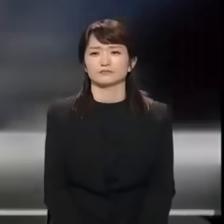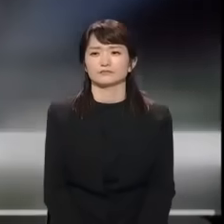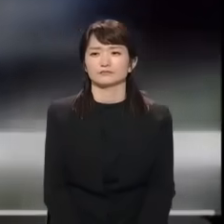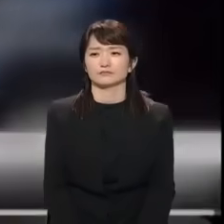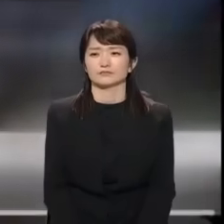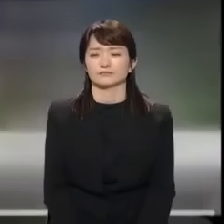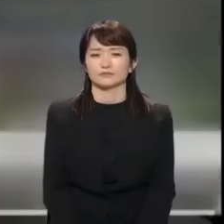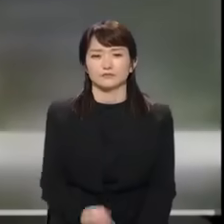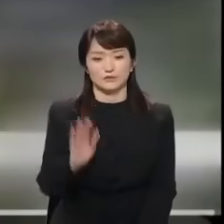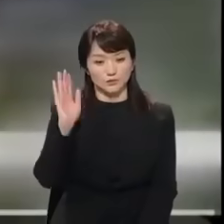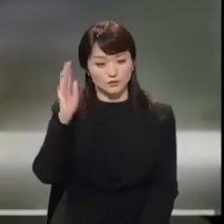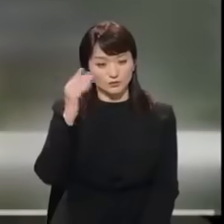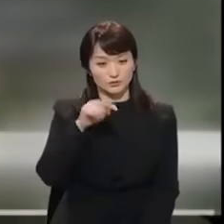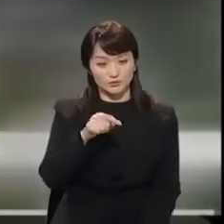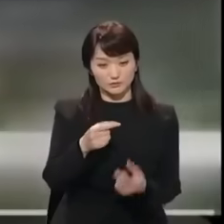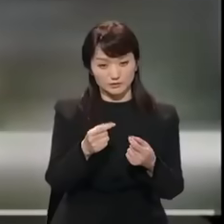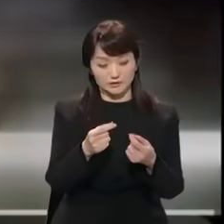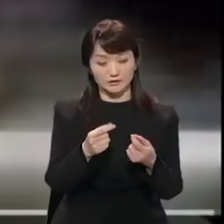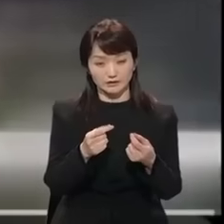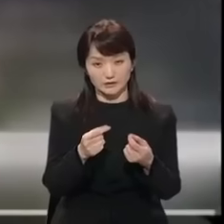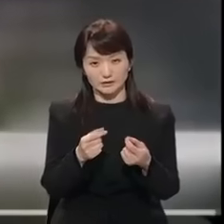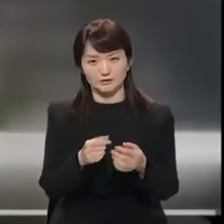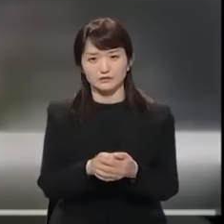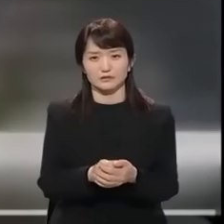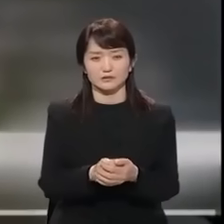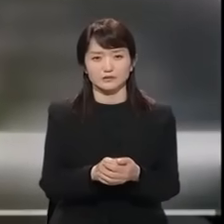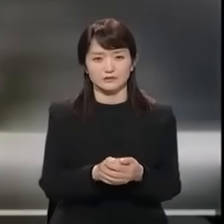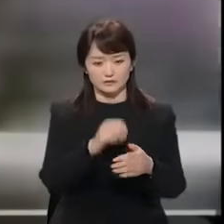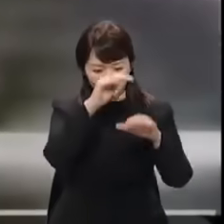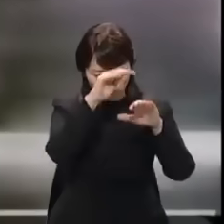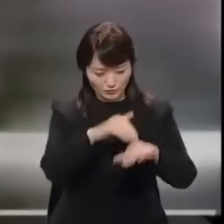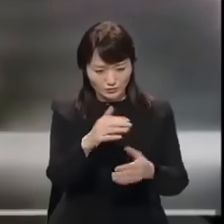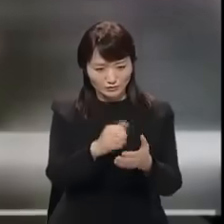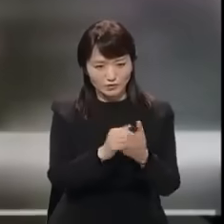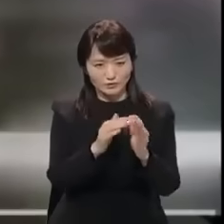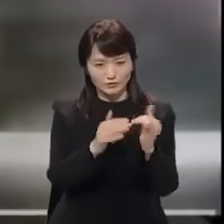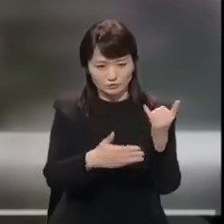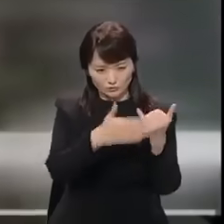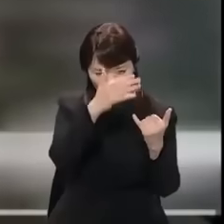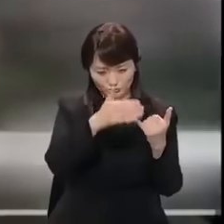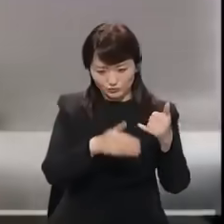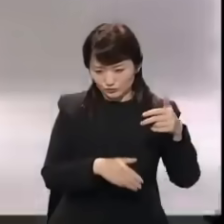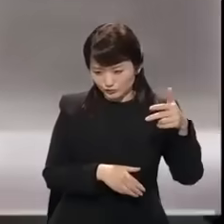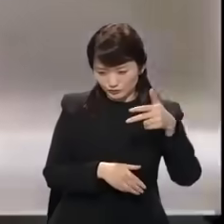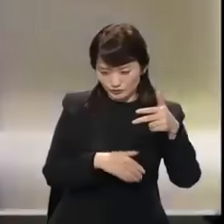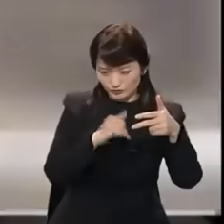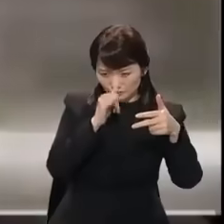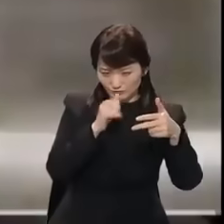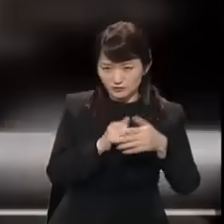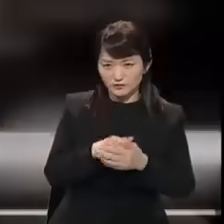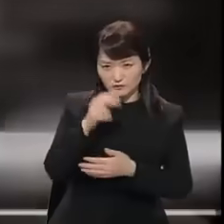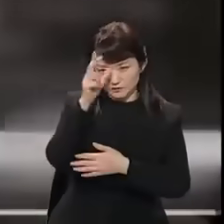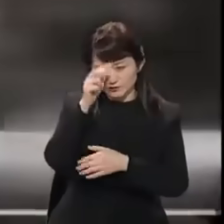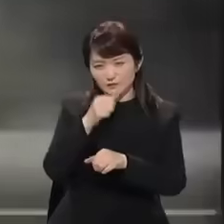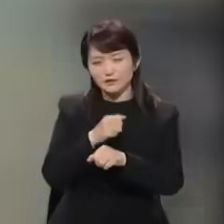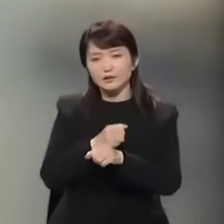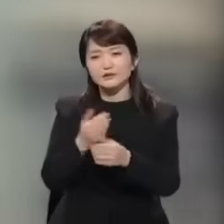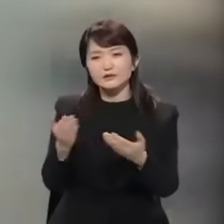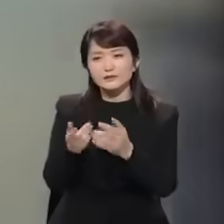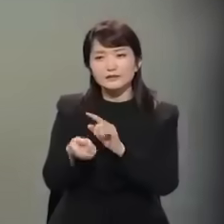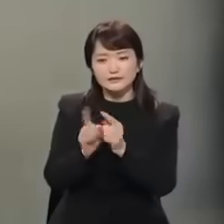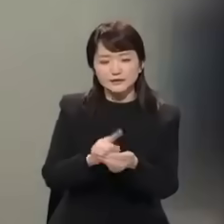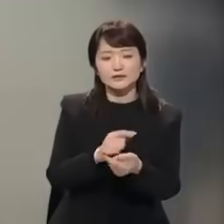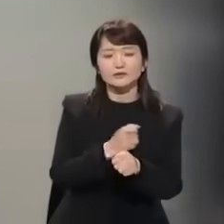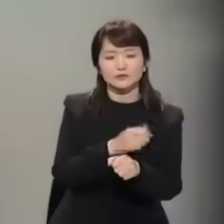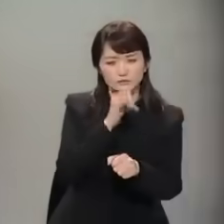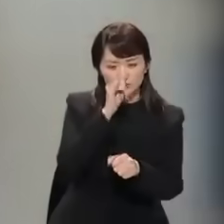컨셉트로 유튜브 하시는 분들 많잖아요. 그래서 이게 경찰이 해야 될 일을 대신해 준다 해서 막 뭐 좋아하는 쪽도 있고 아